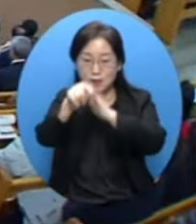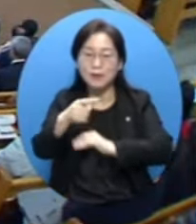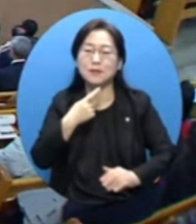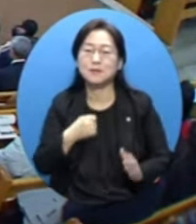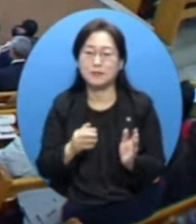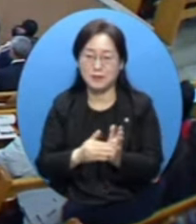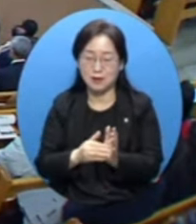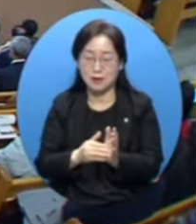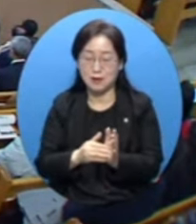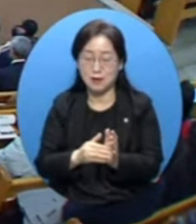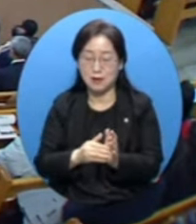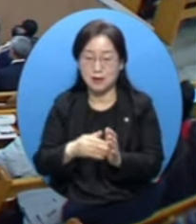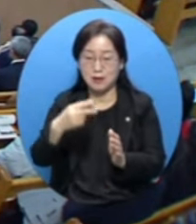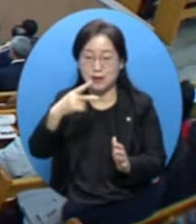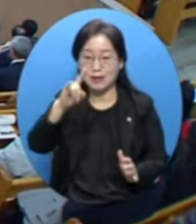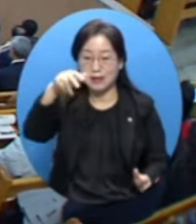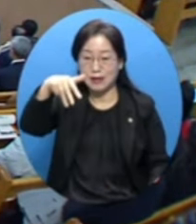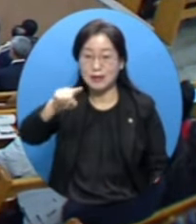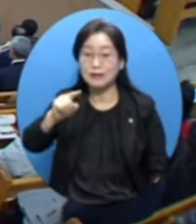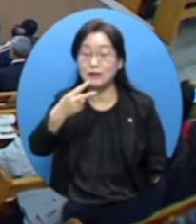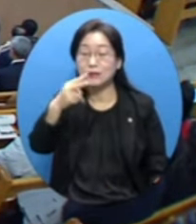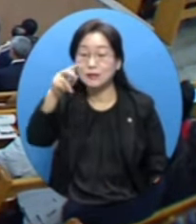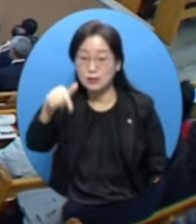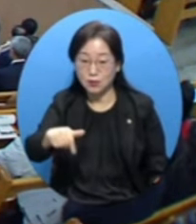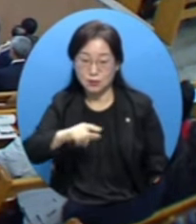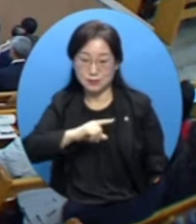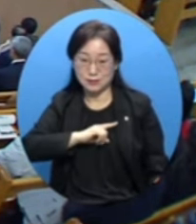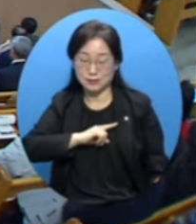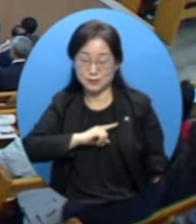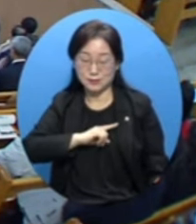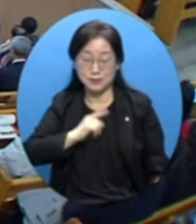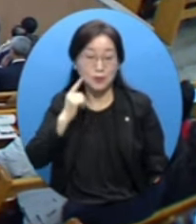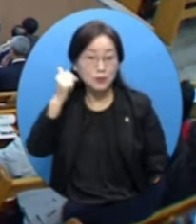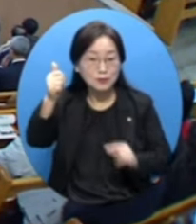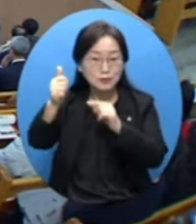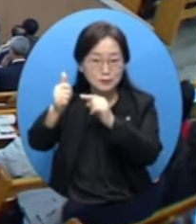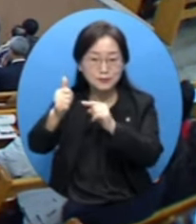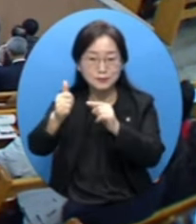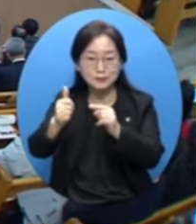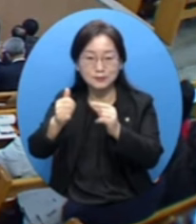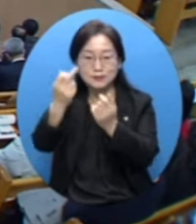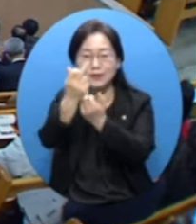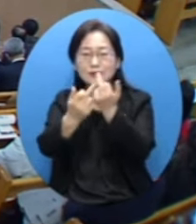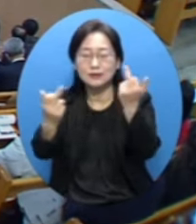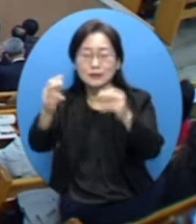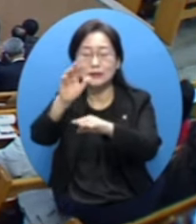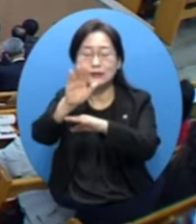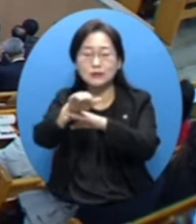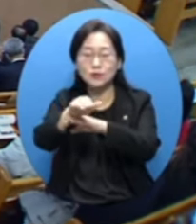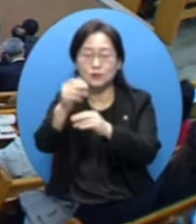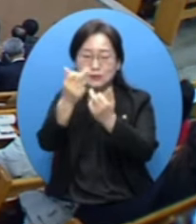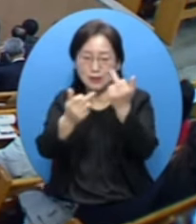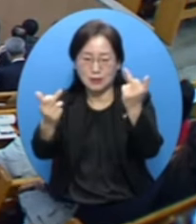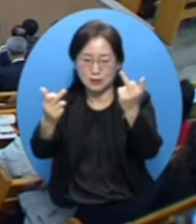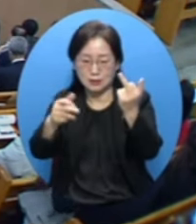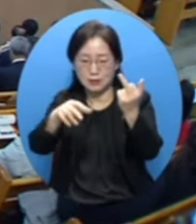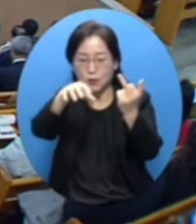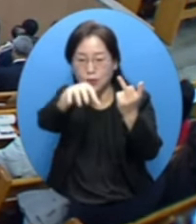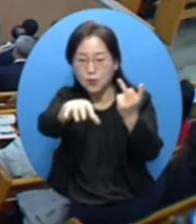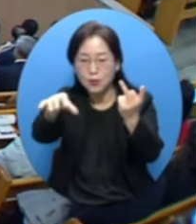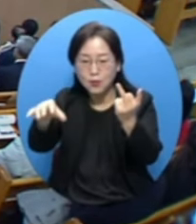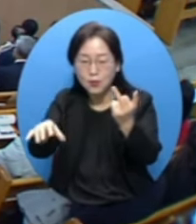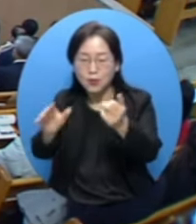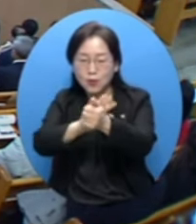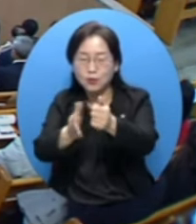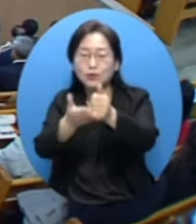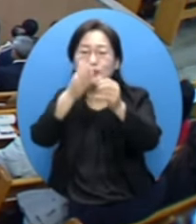대천덕 시부이 그곳에서 산골 사람들을 섬기고 계셨습니다 성공의